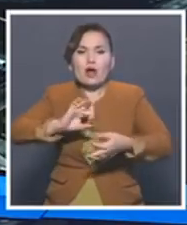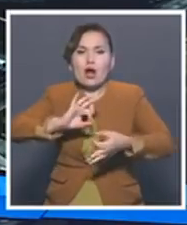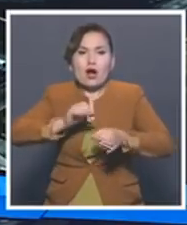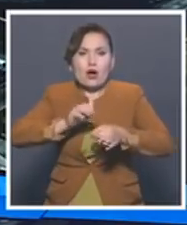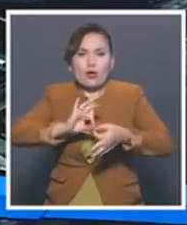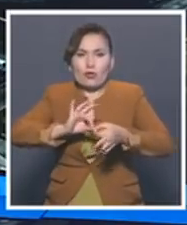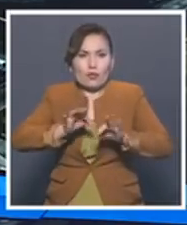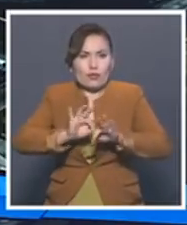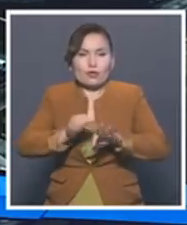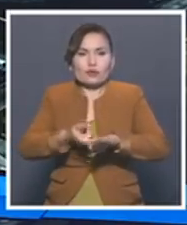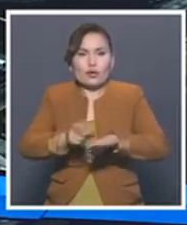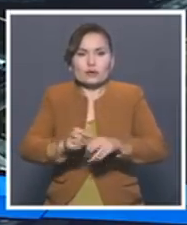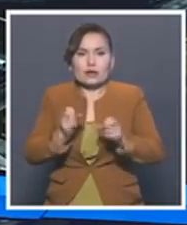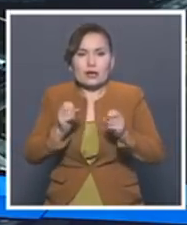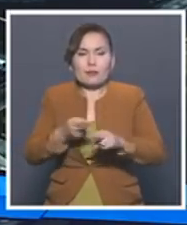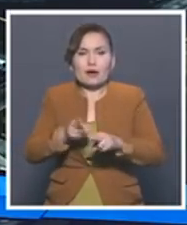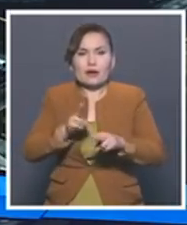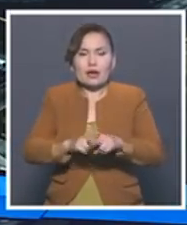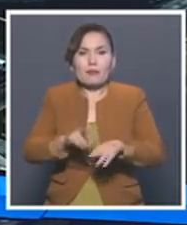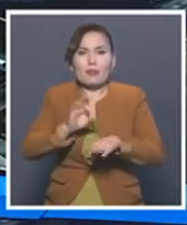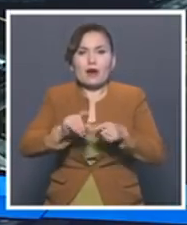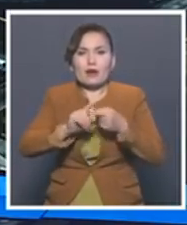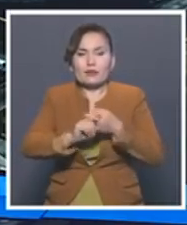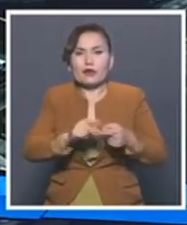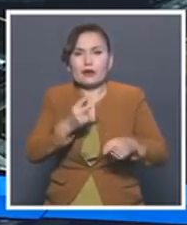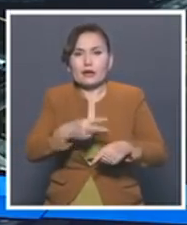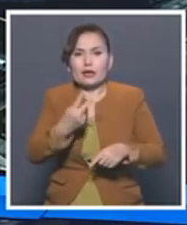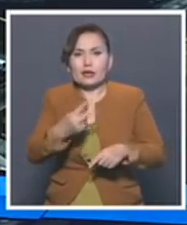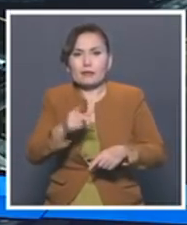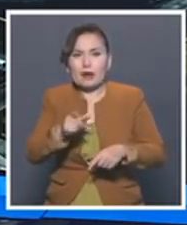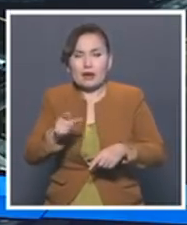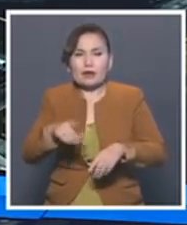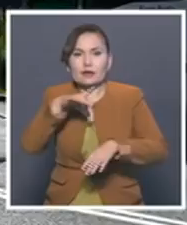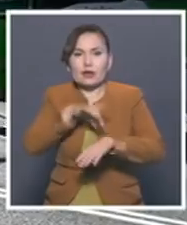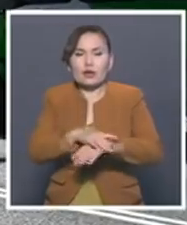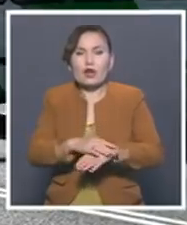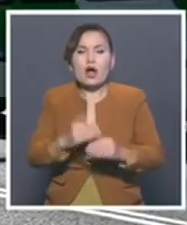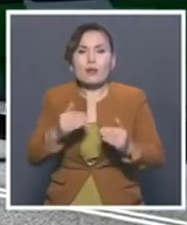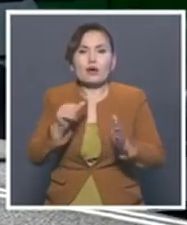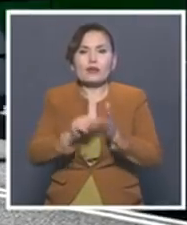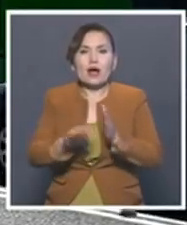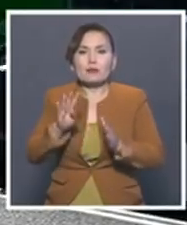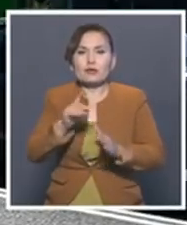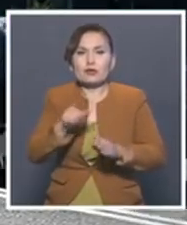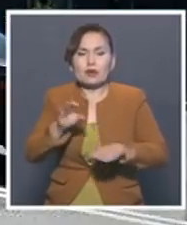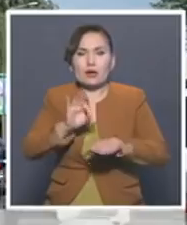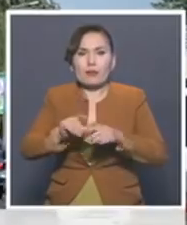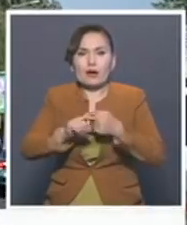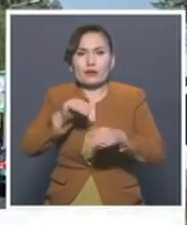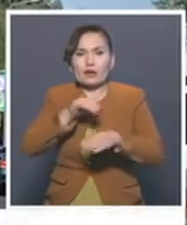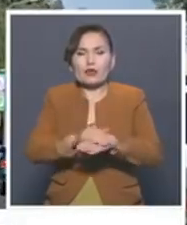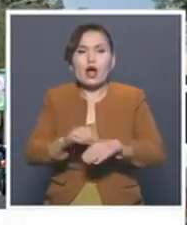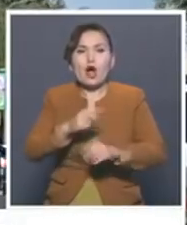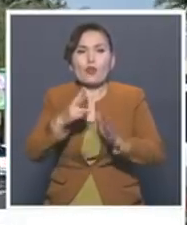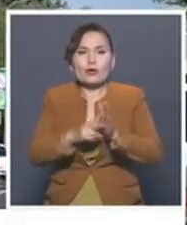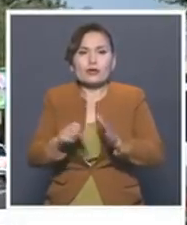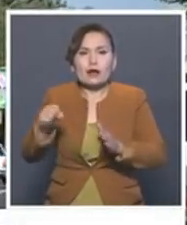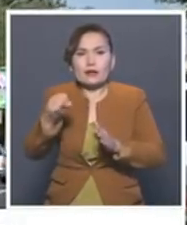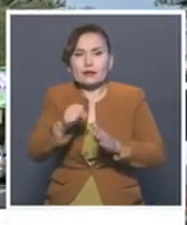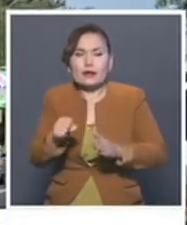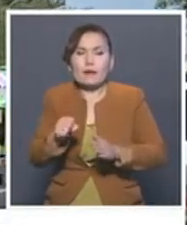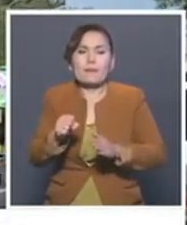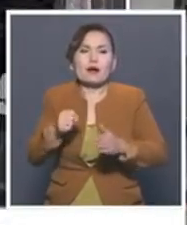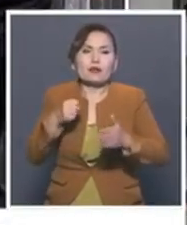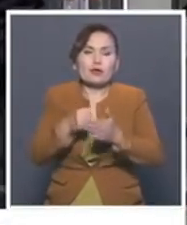күрделі. Күні кеше індет жұқтырған 22 адам тіркелсе, бүгін бұл көрсеткіш 64-ке жетті. 17 тамызға дейін барлық базарлар